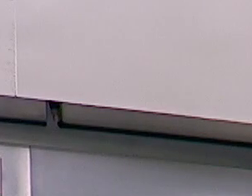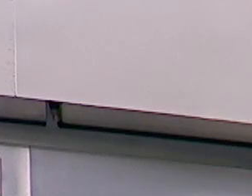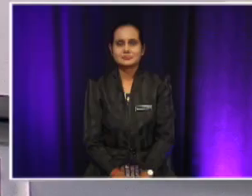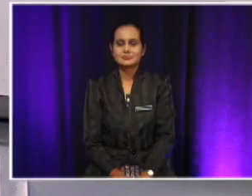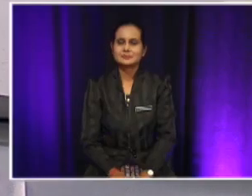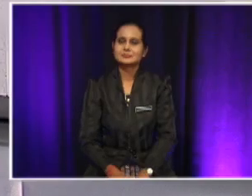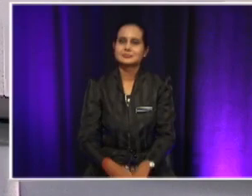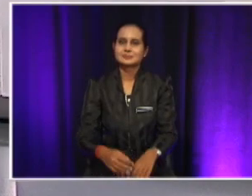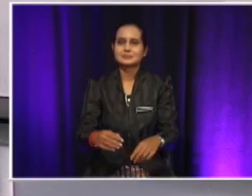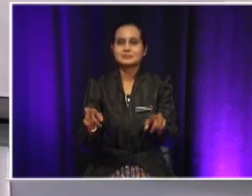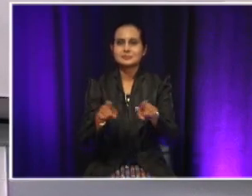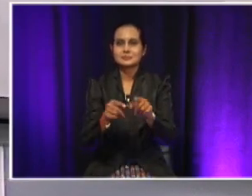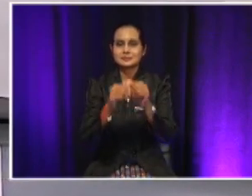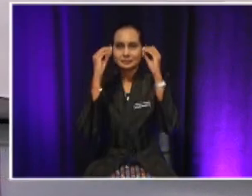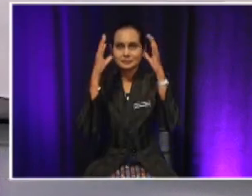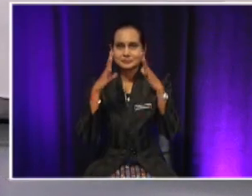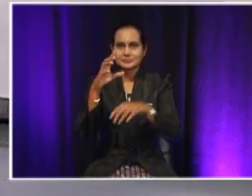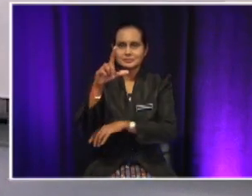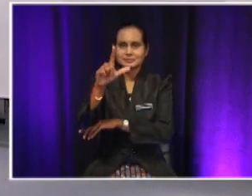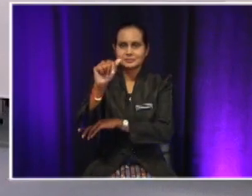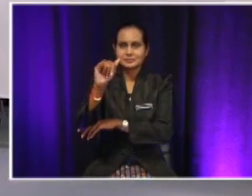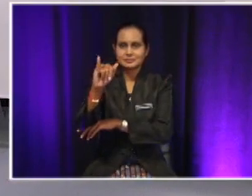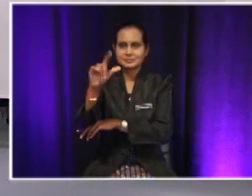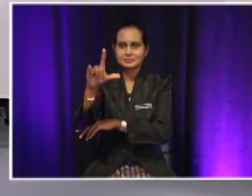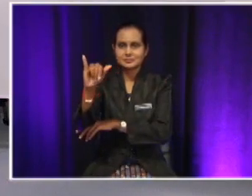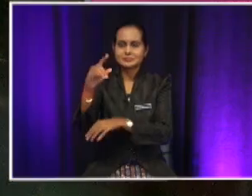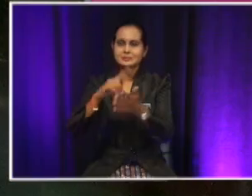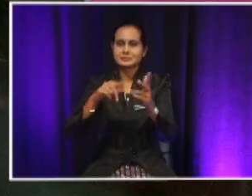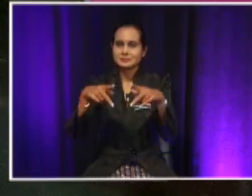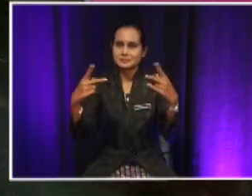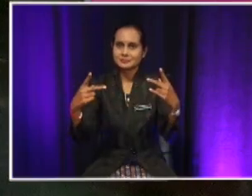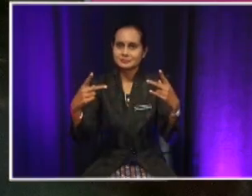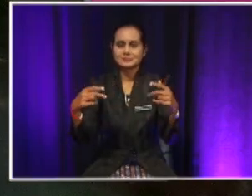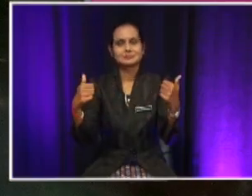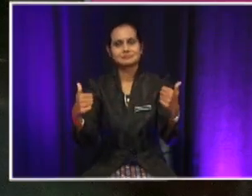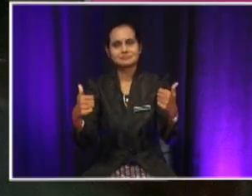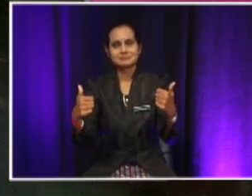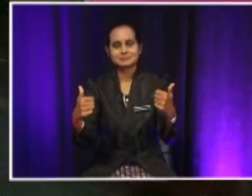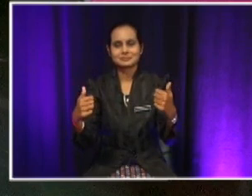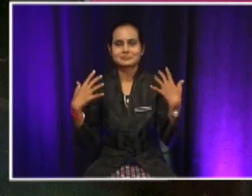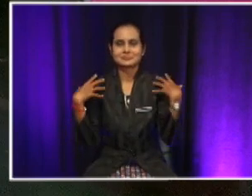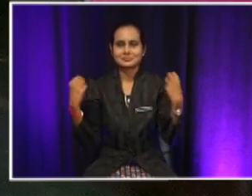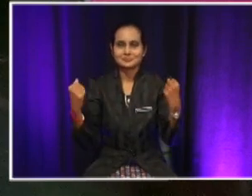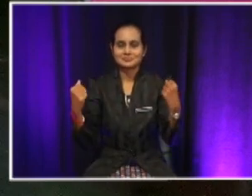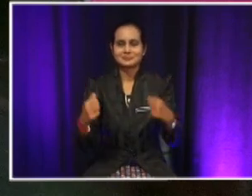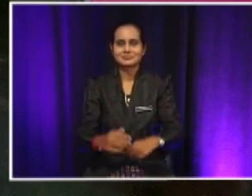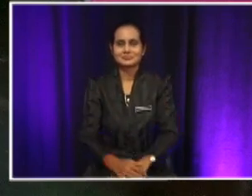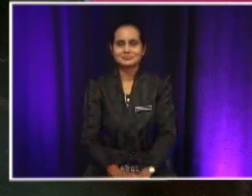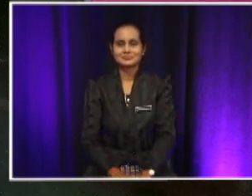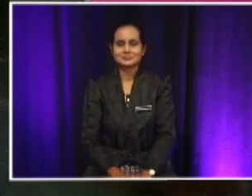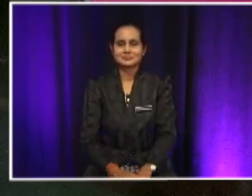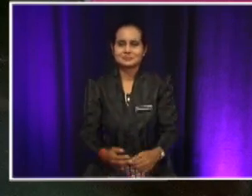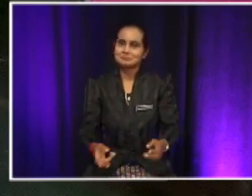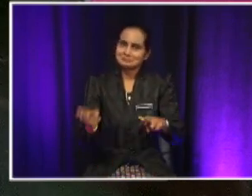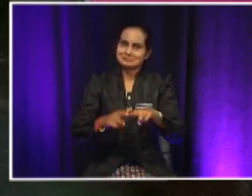Baik, kita bersama dengan Cikgu Zaharatul Laili. Apa khabar Cikgu? Alhamdulillah, sihat. Fizi macam mana? Saya Alhamdulillah Cikgu. Bertambah-tambah